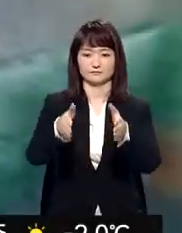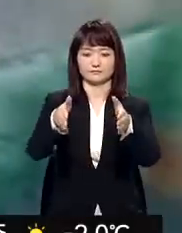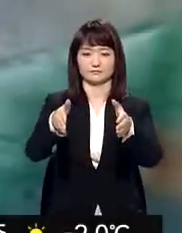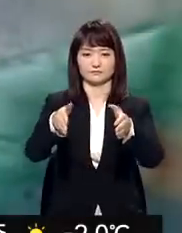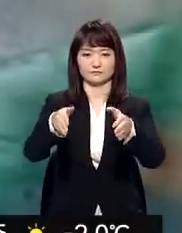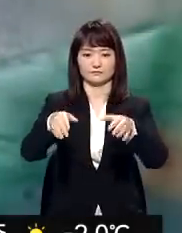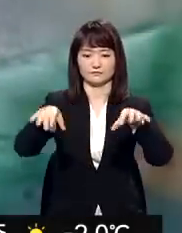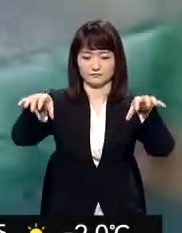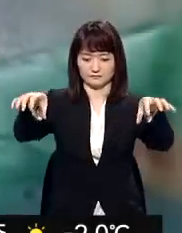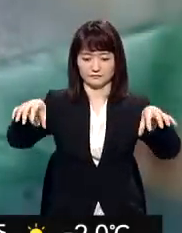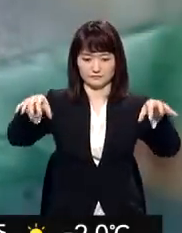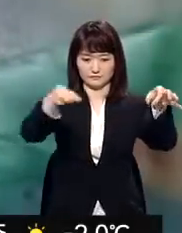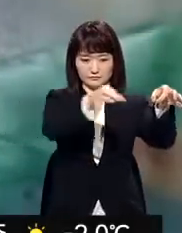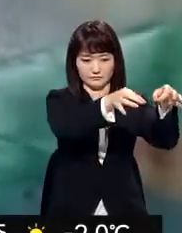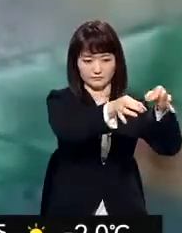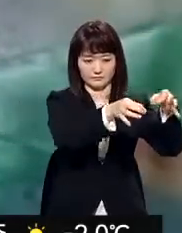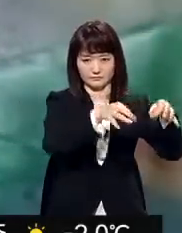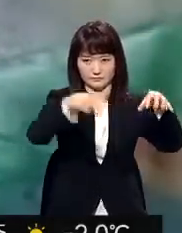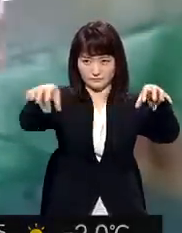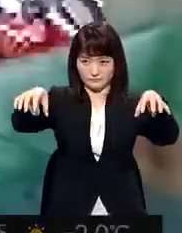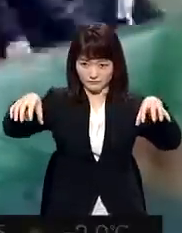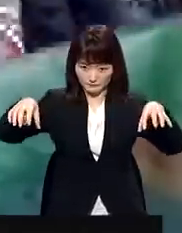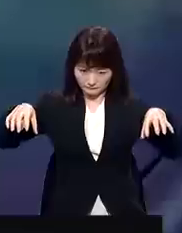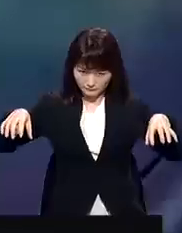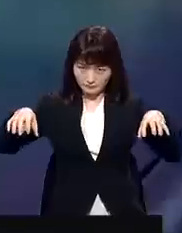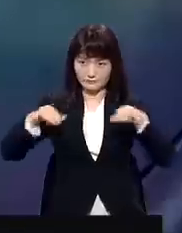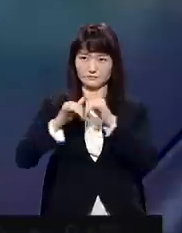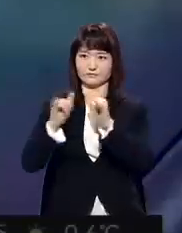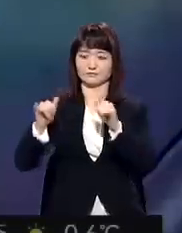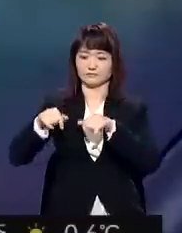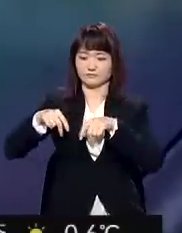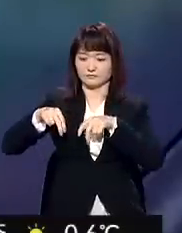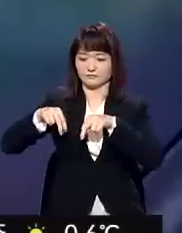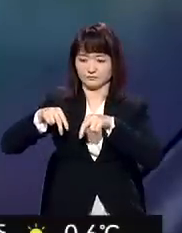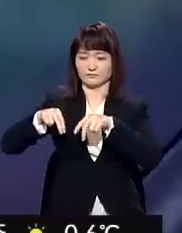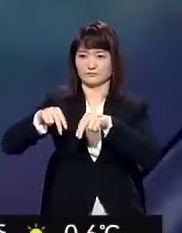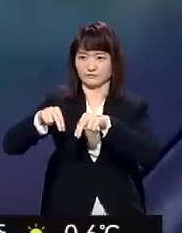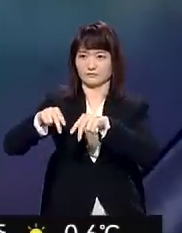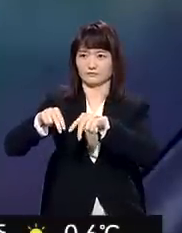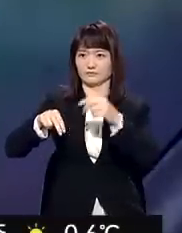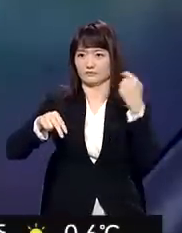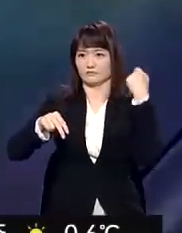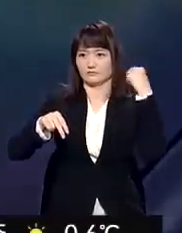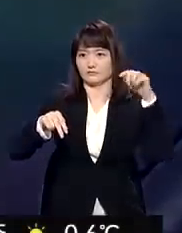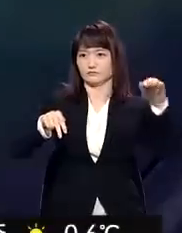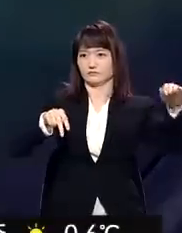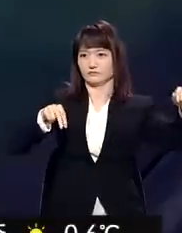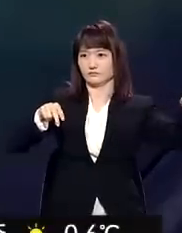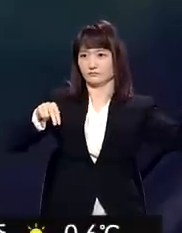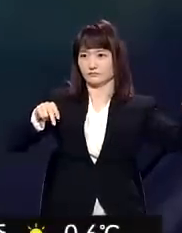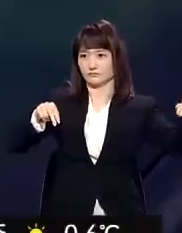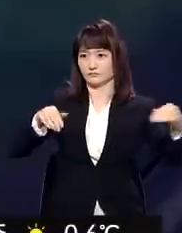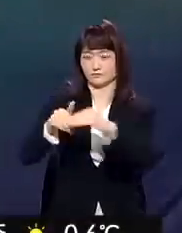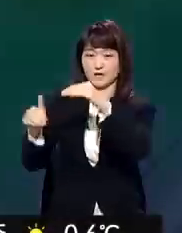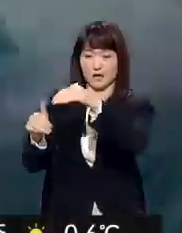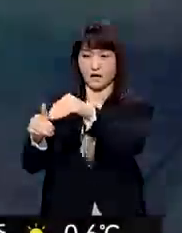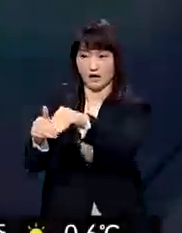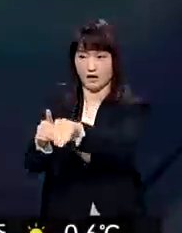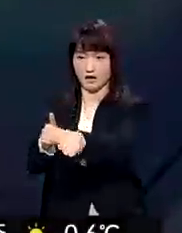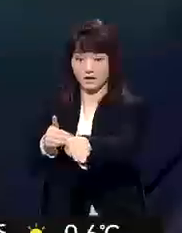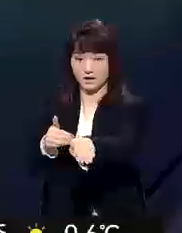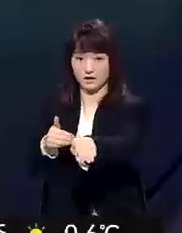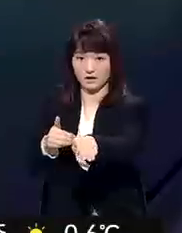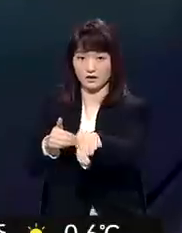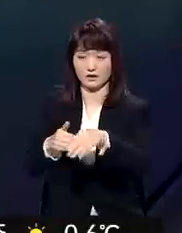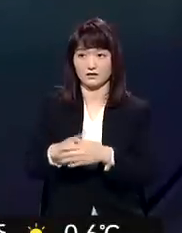도로 양옆으로 가게들이 보이고요 사람들이 도로로 걷고 있습니다 그런데 이때 뒤에서 차량 한 대가 아주 빠른 속도로